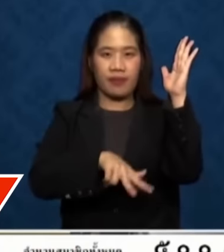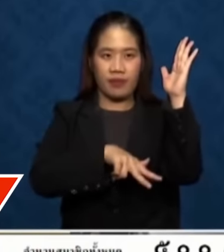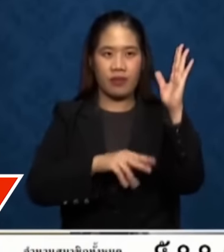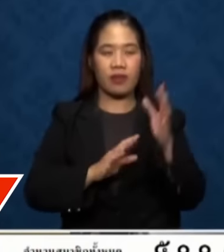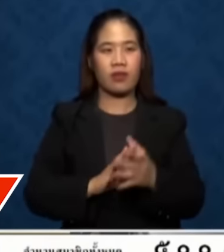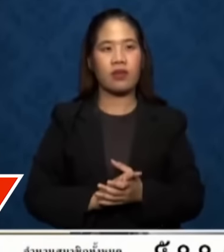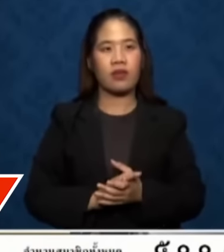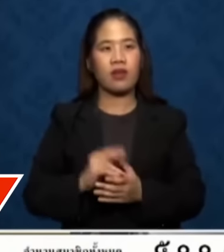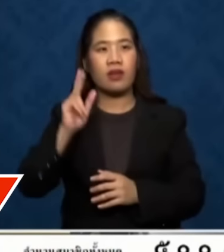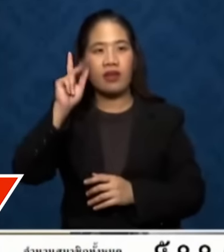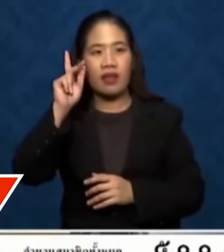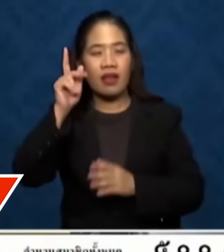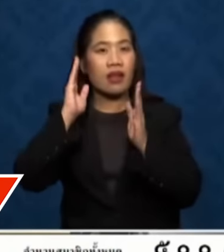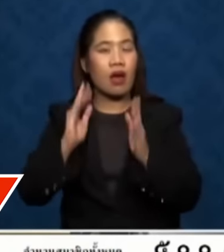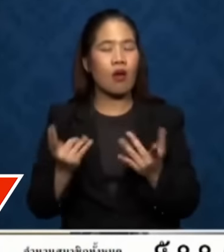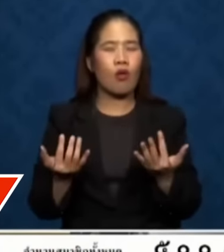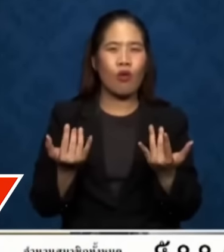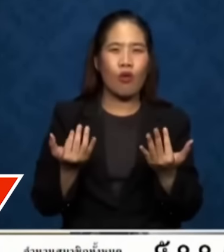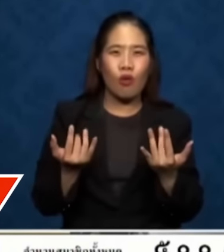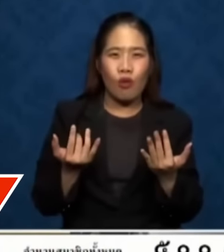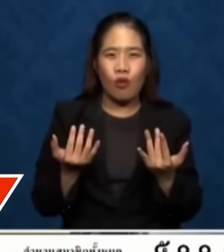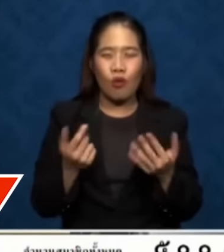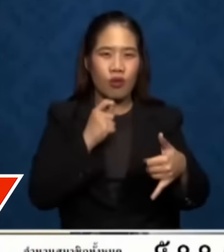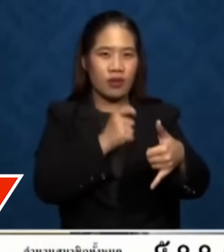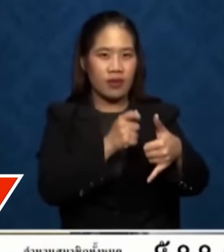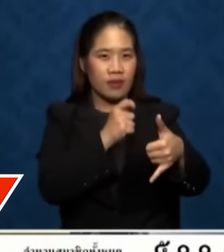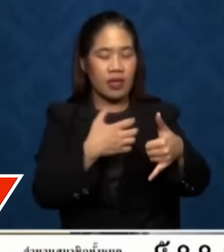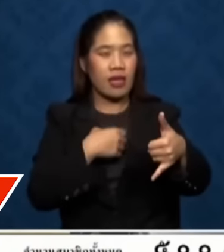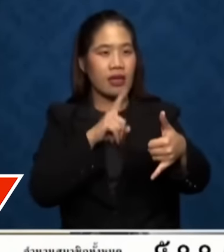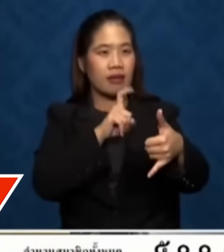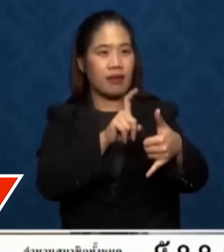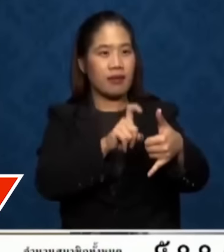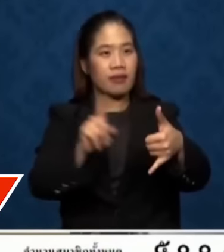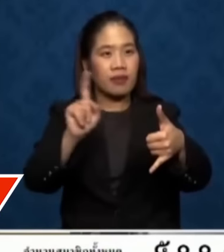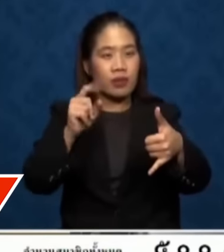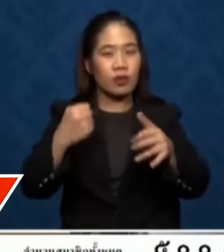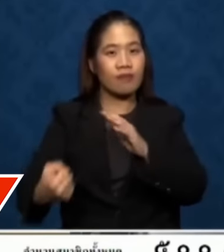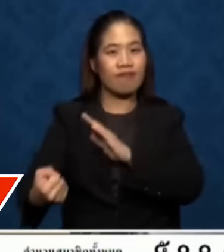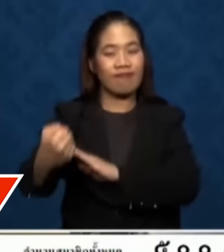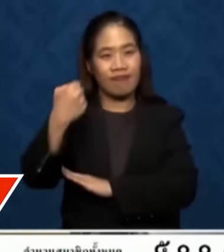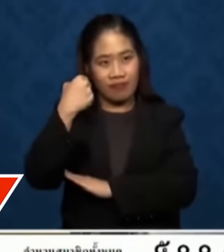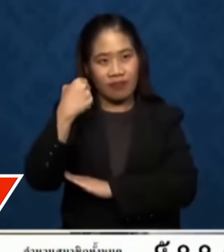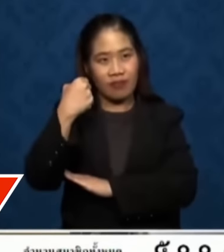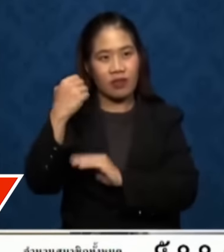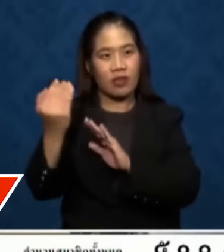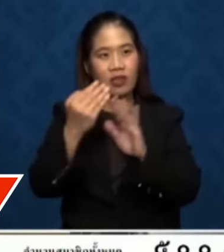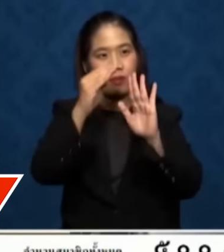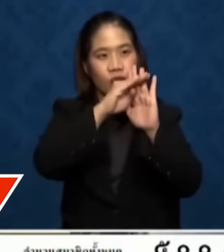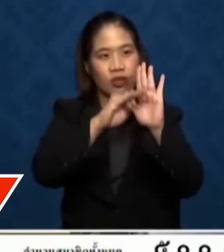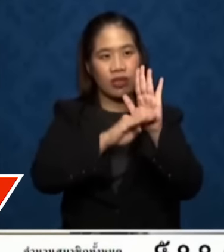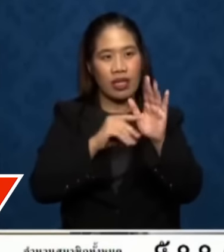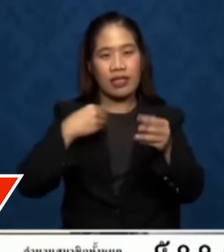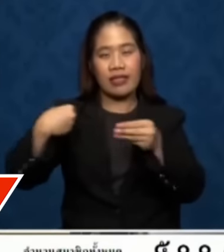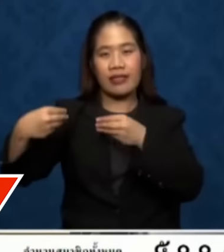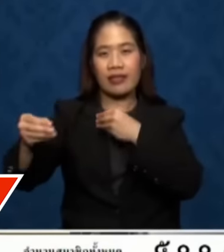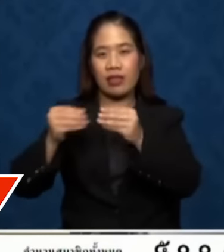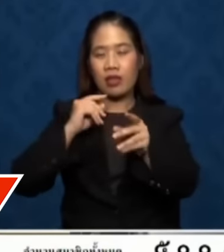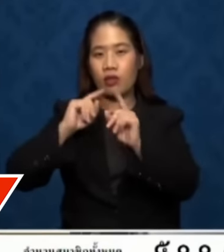สื่อมวลชนเขารอสัมภาษณ์ค่ะโดยจะสอบถามประเด็นเรื่องของความมั่นคงและกระบวนการเจรจาสันติภ